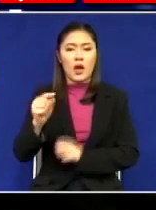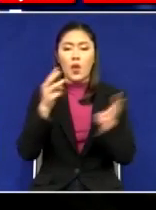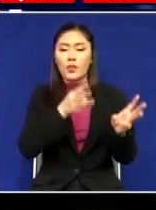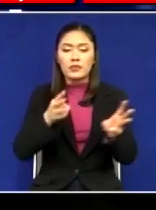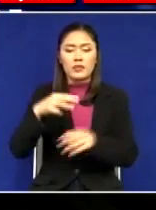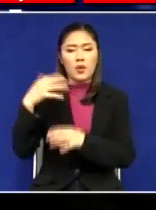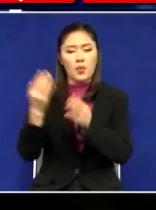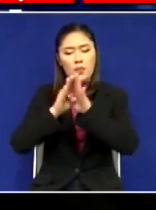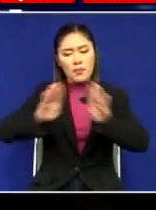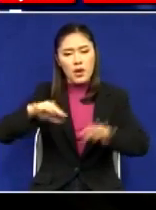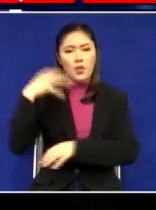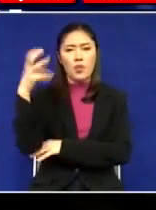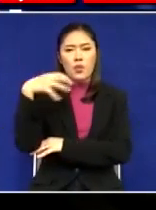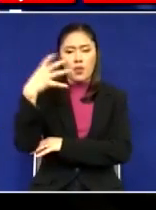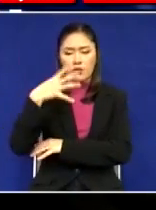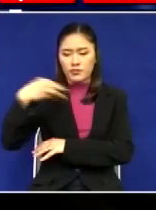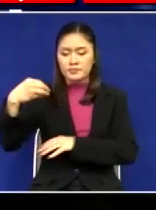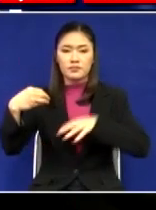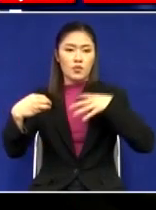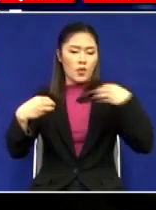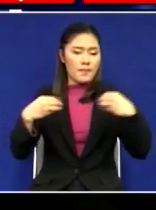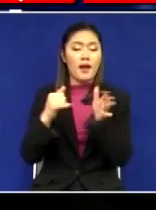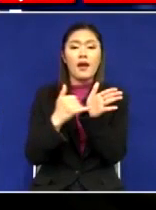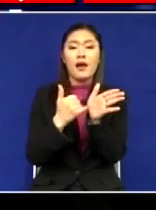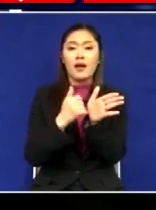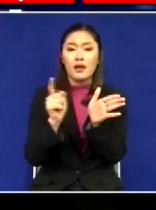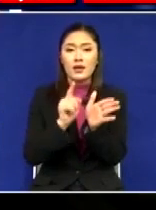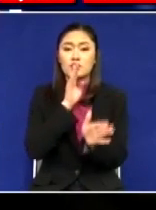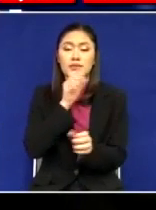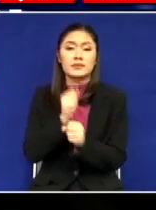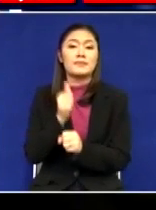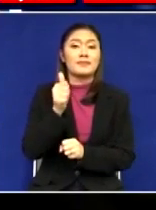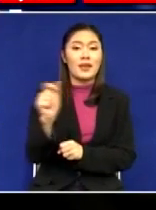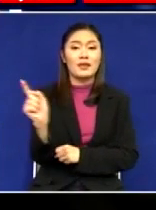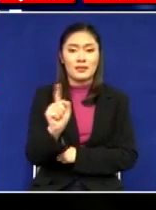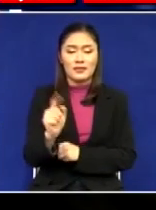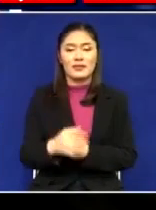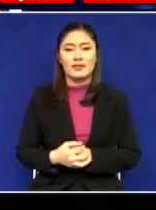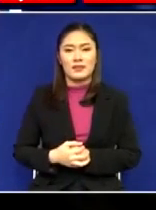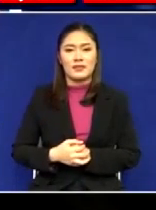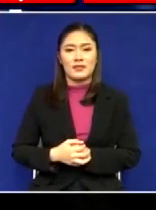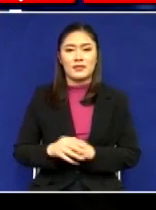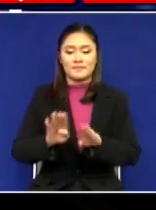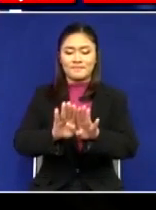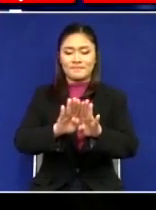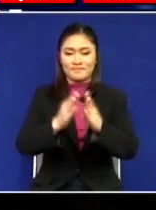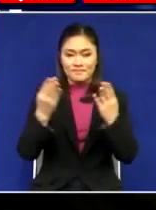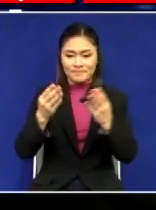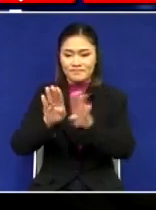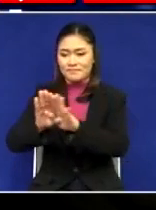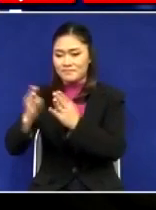ะครับมีการติดตั้งพัดลมดูดอากาศหรือถ้าง่ายที่สุดนะครับถ้าสามารถทำได้ก็อย่างเช่นการเปิดหน้า เปิดหน้าต่างนะครับ